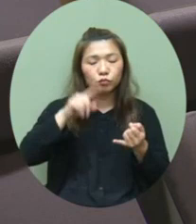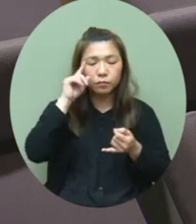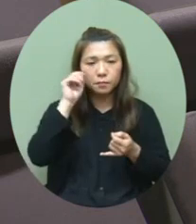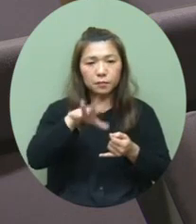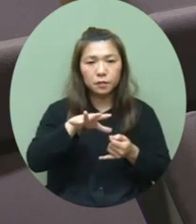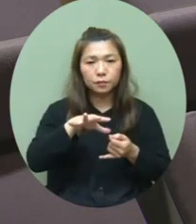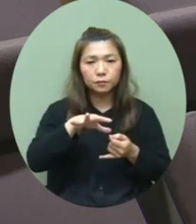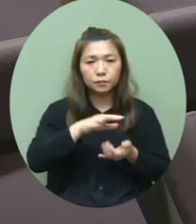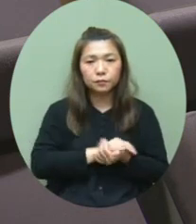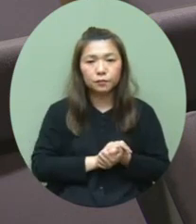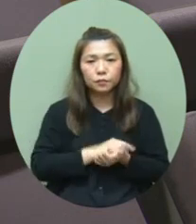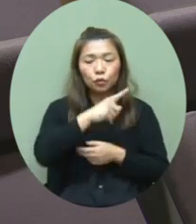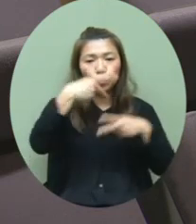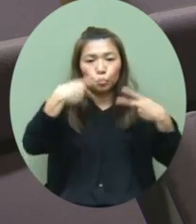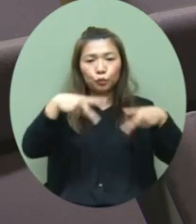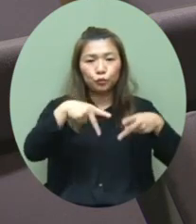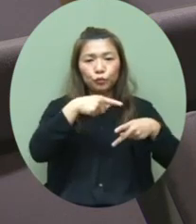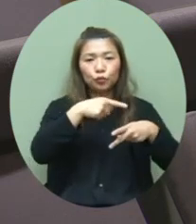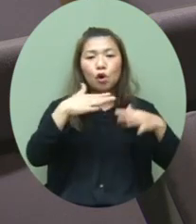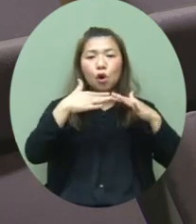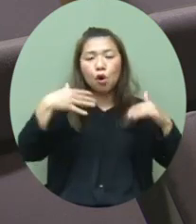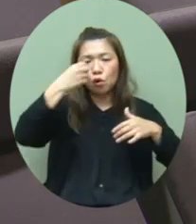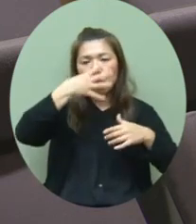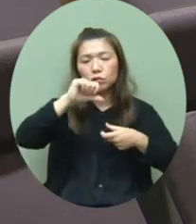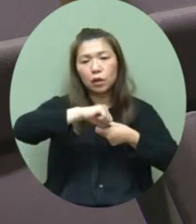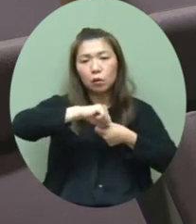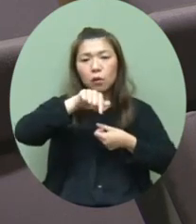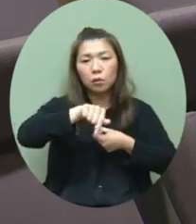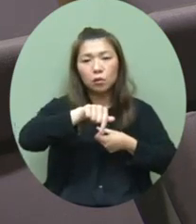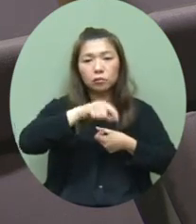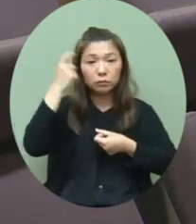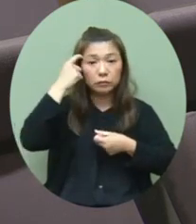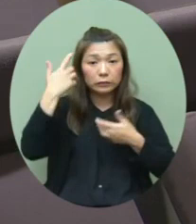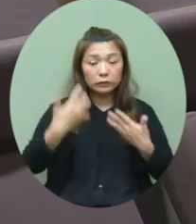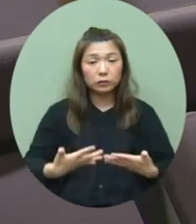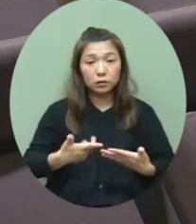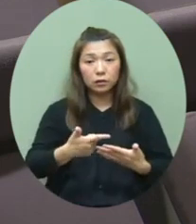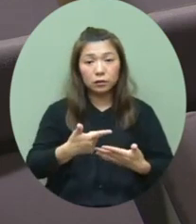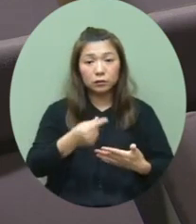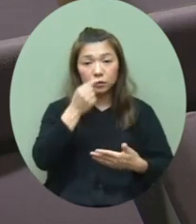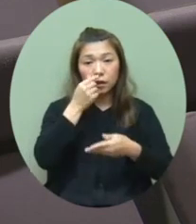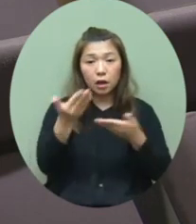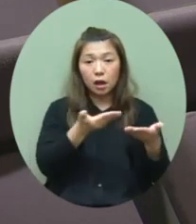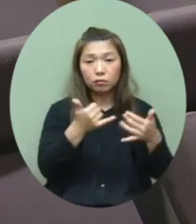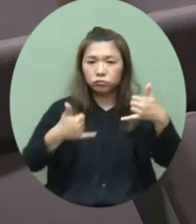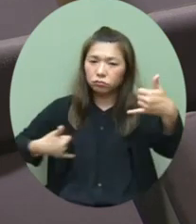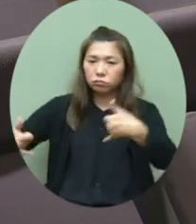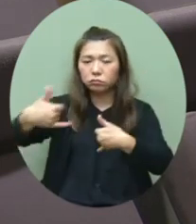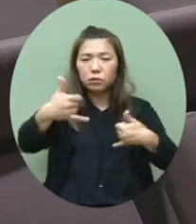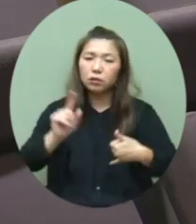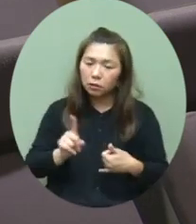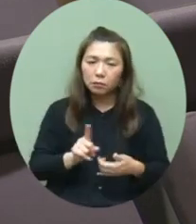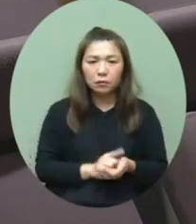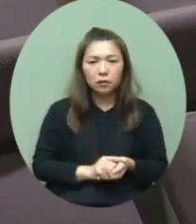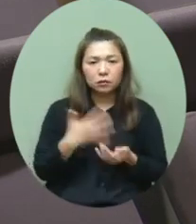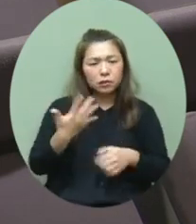問翻卓爾廣場海港酒樓嗰度知唔知現時嗰個食客嗰個座位分布係點樣啦？